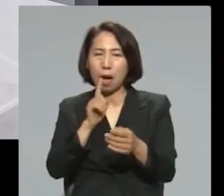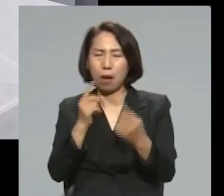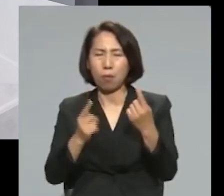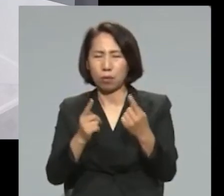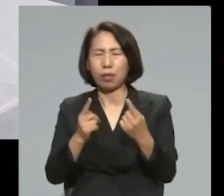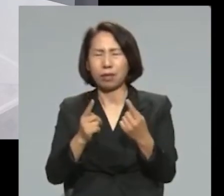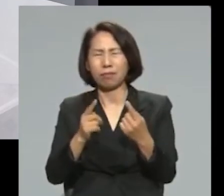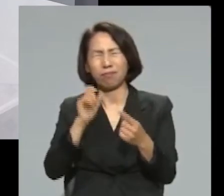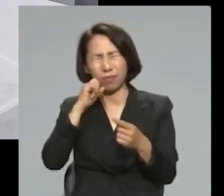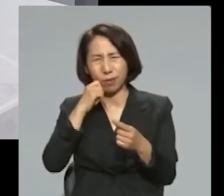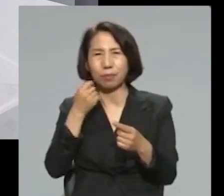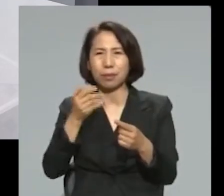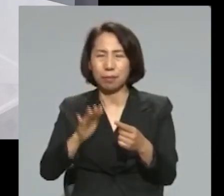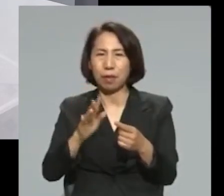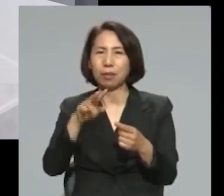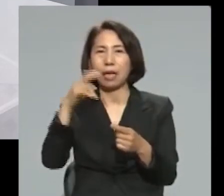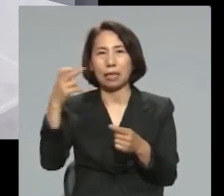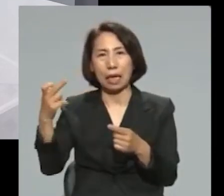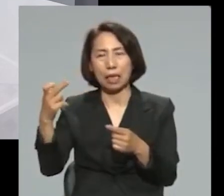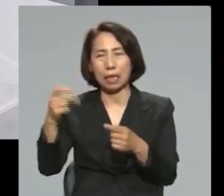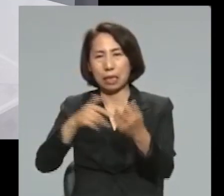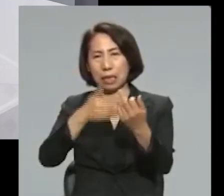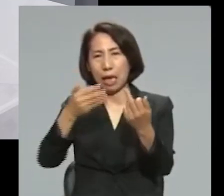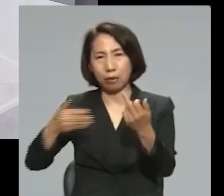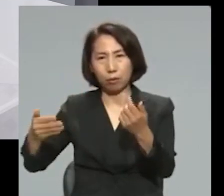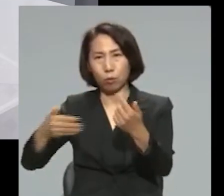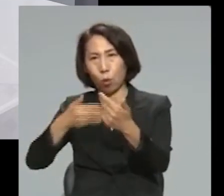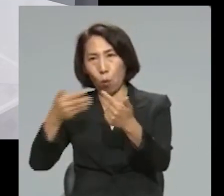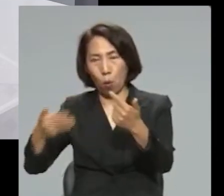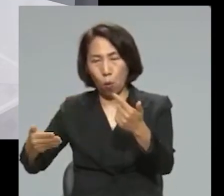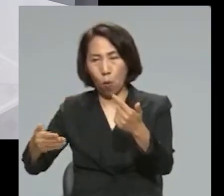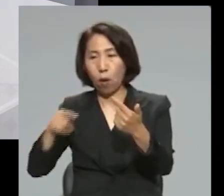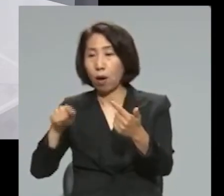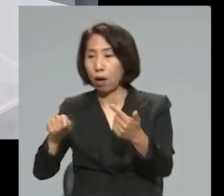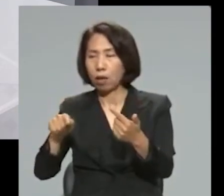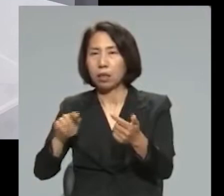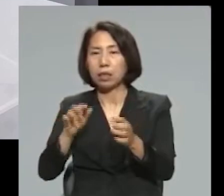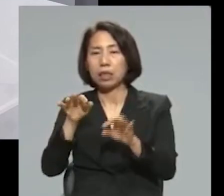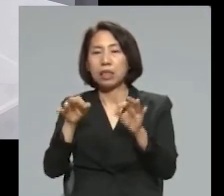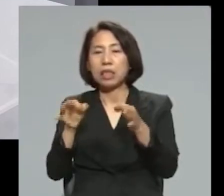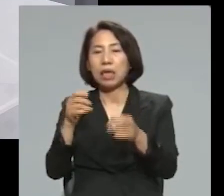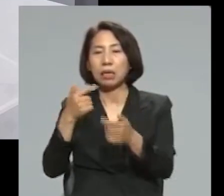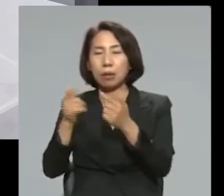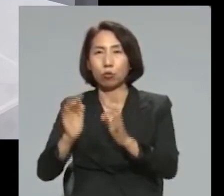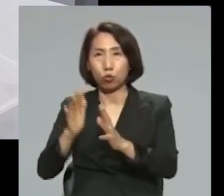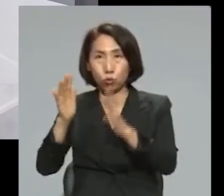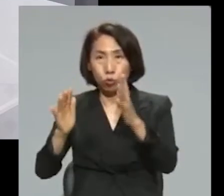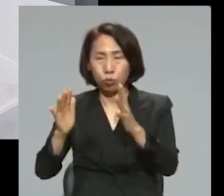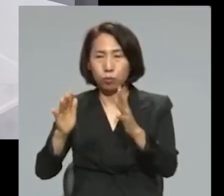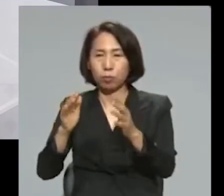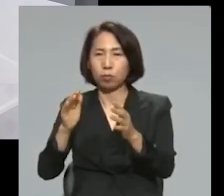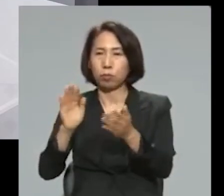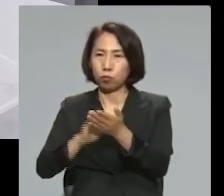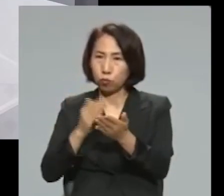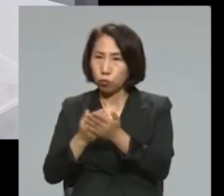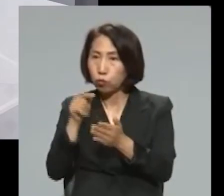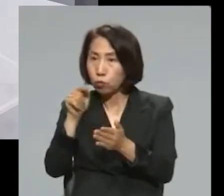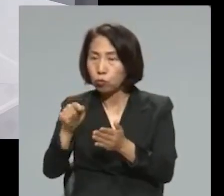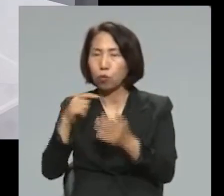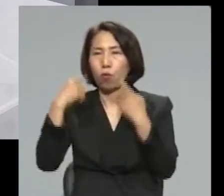일이지만 다산면, 낙동, 강변에 은행나무 숲 등을 개발하고 관광지화하는 등